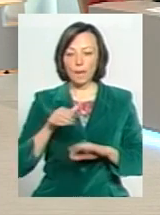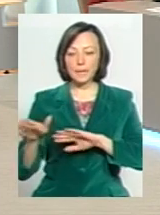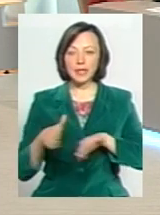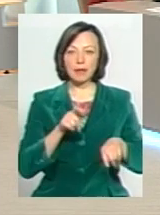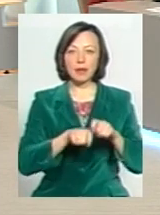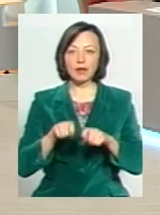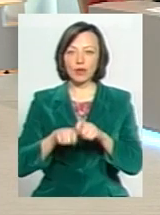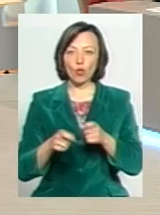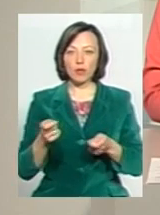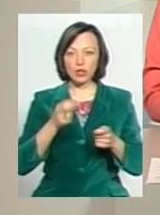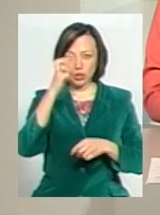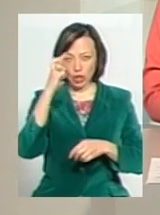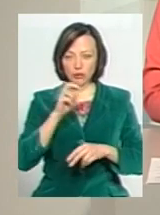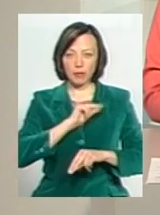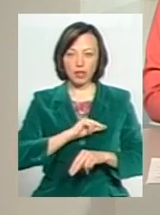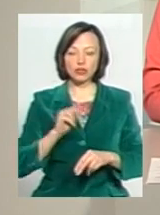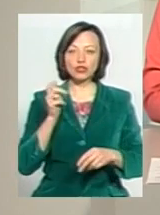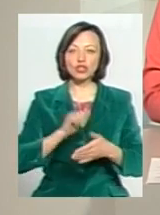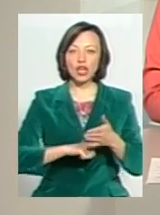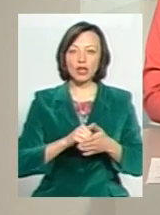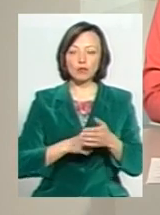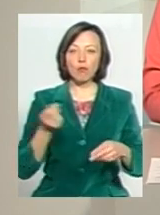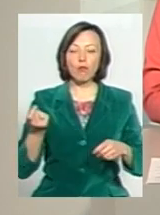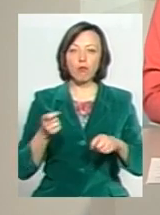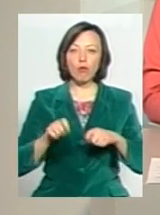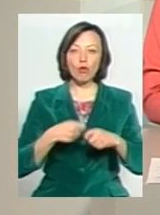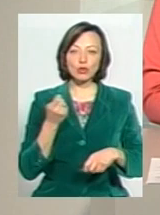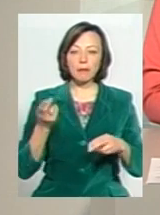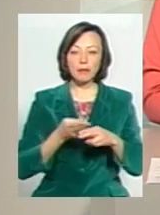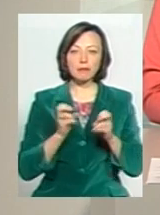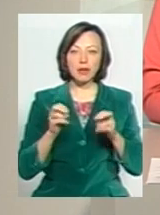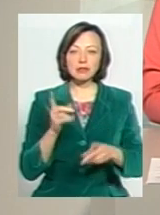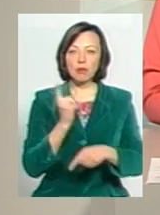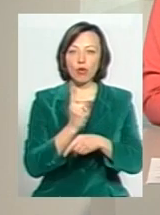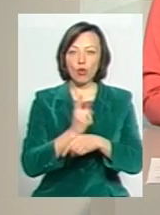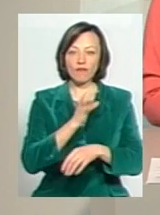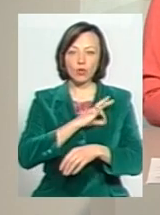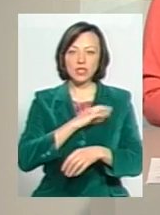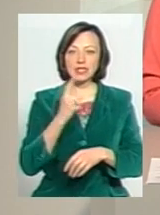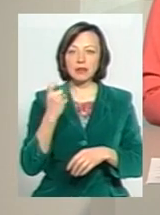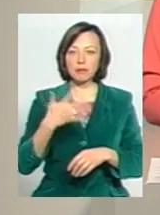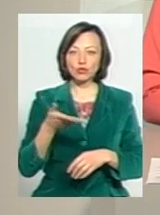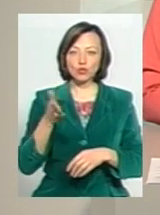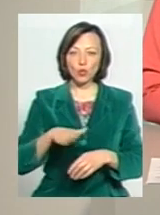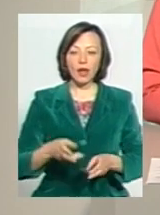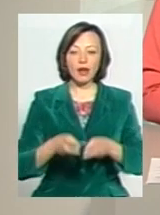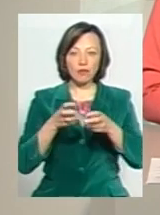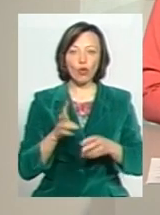управління Держпраці. Через порушення безпеки заборонено експлуатацію 150 ліфтів. Та попри це, на сьогодні